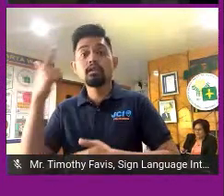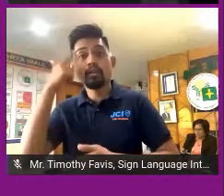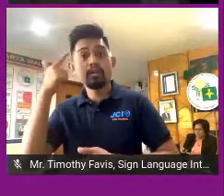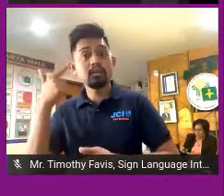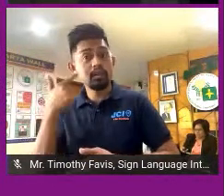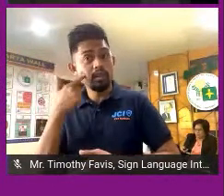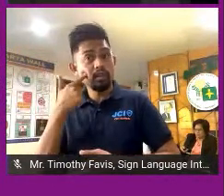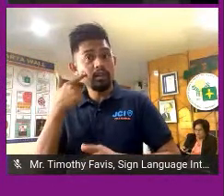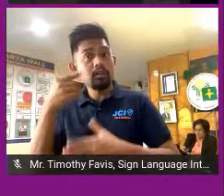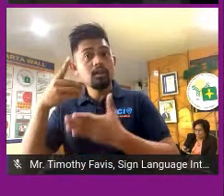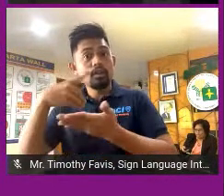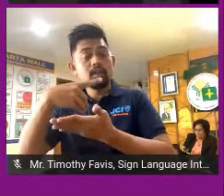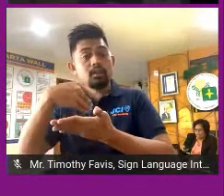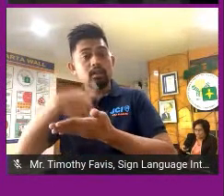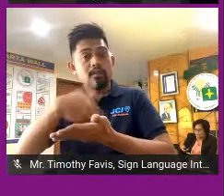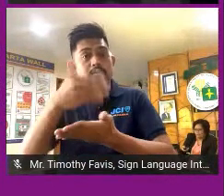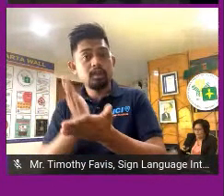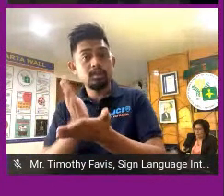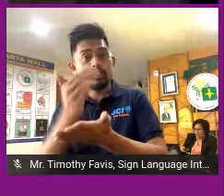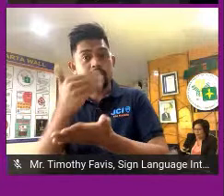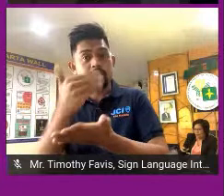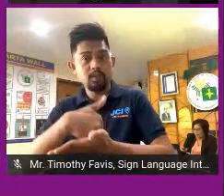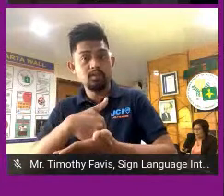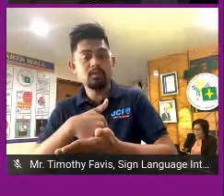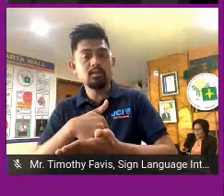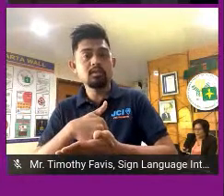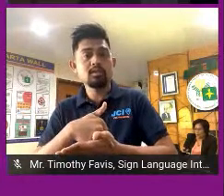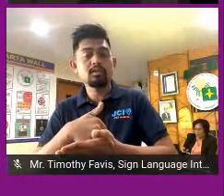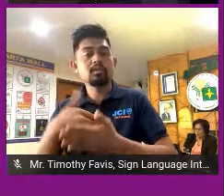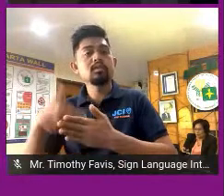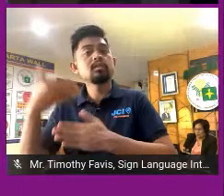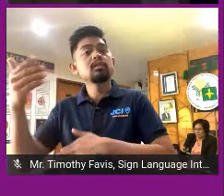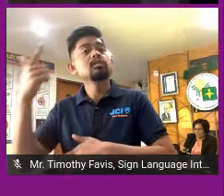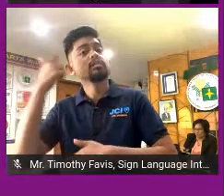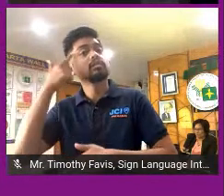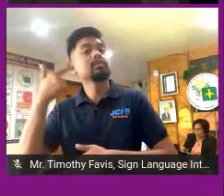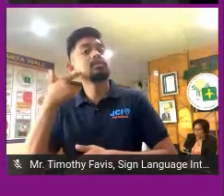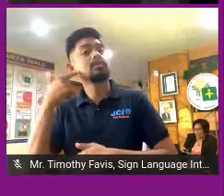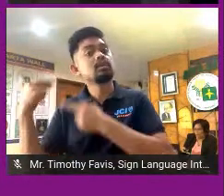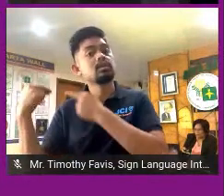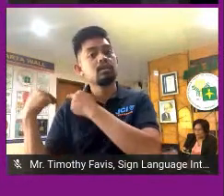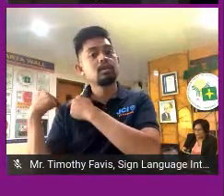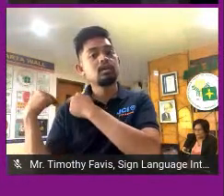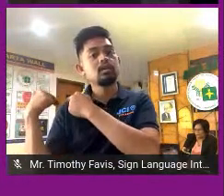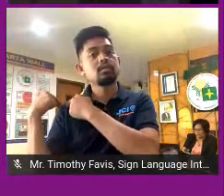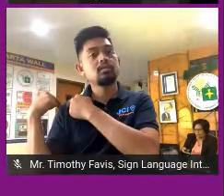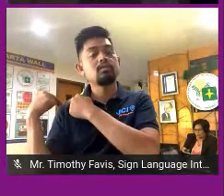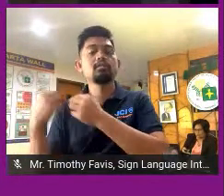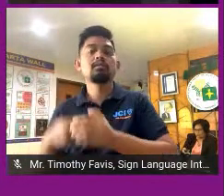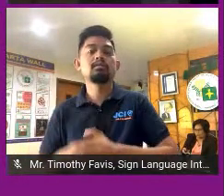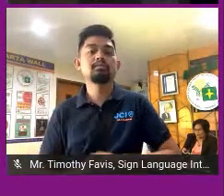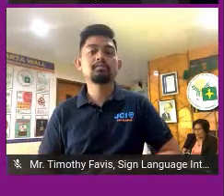subordinate status. Gender roles determine not only on women's cultural and social